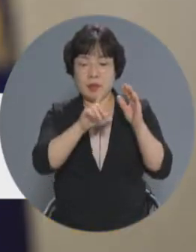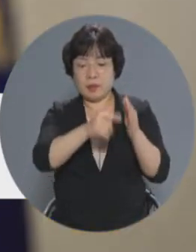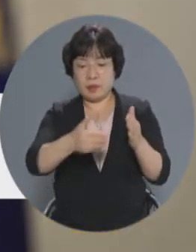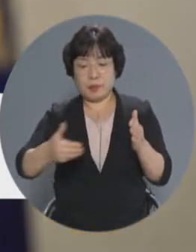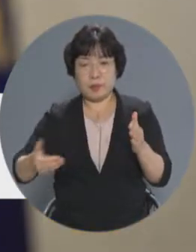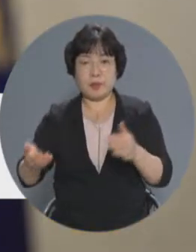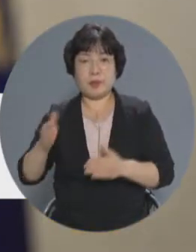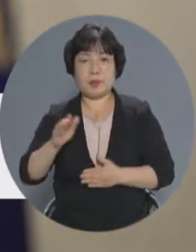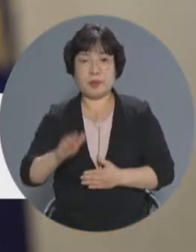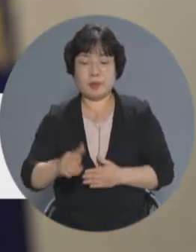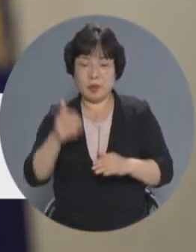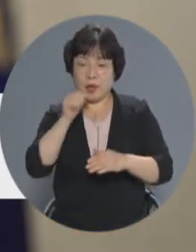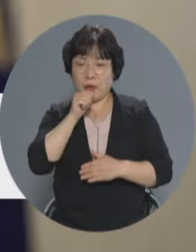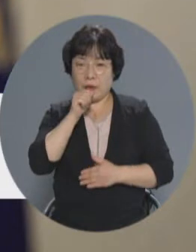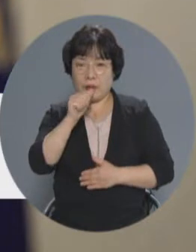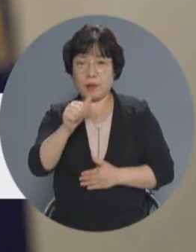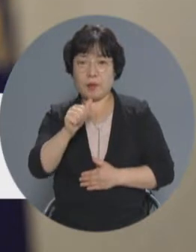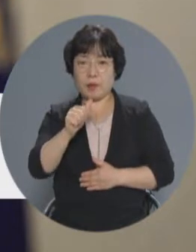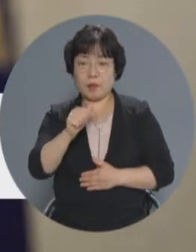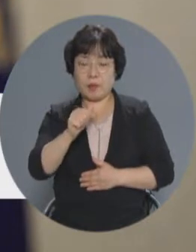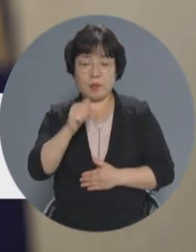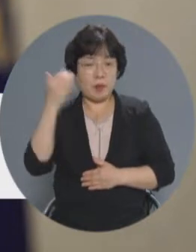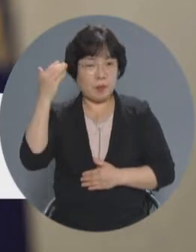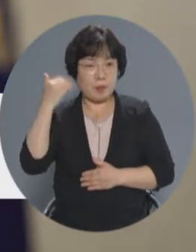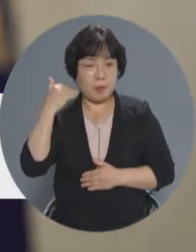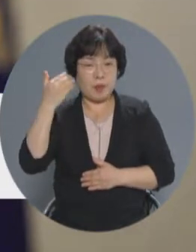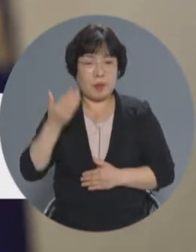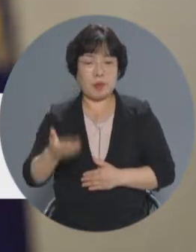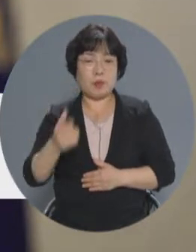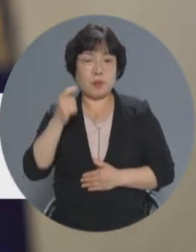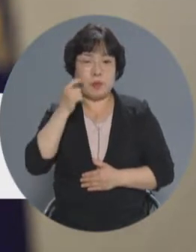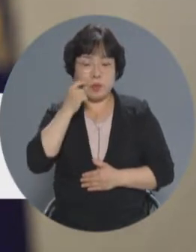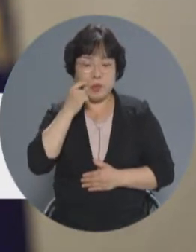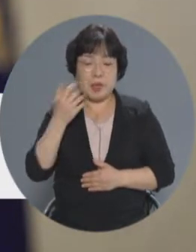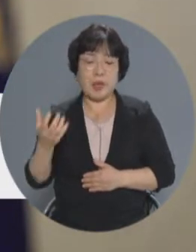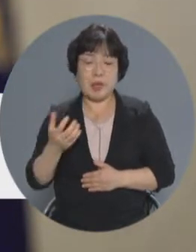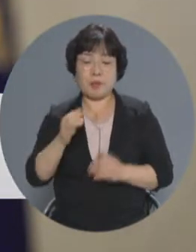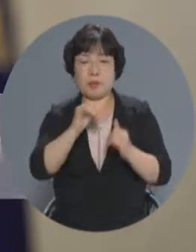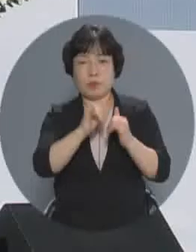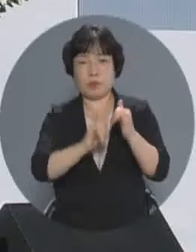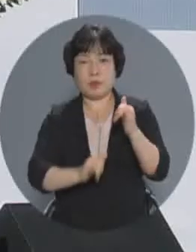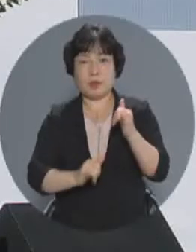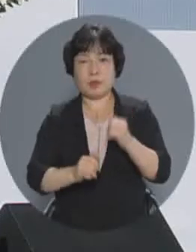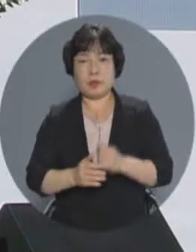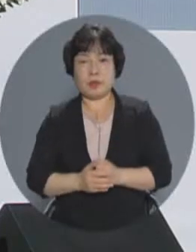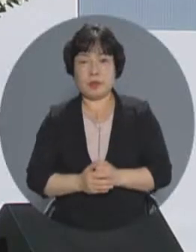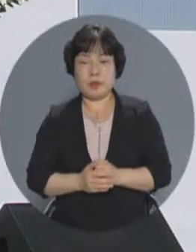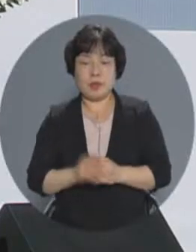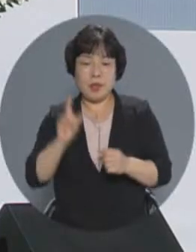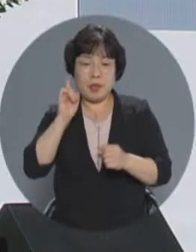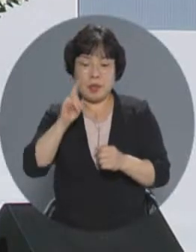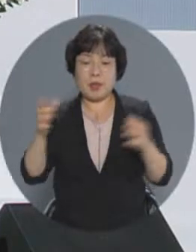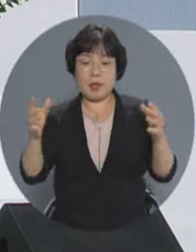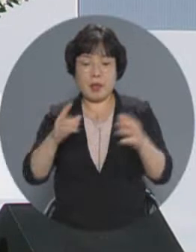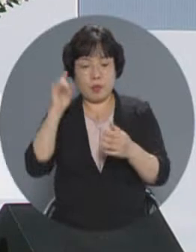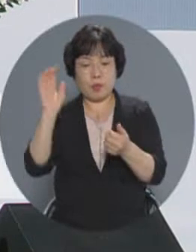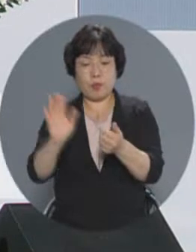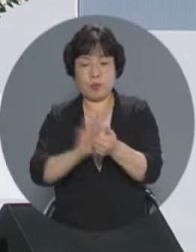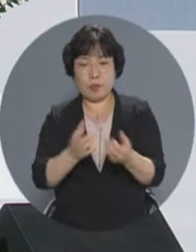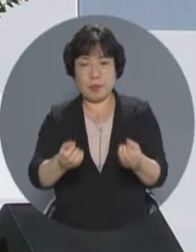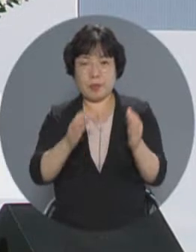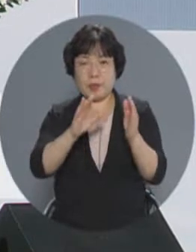지났지만 결코 흘려보낼 수 없는 아픈 역사입니다. 또한 내년 합동